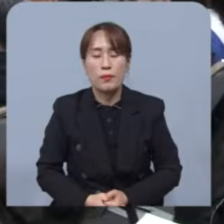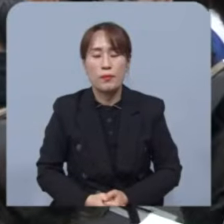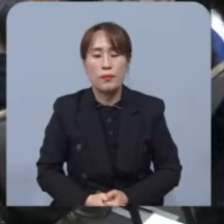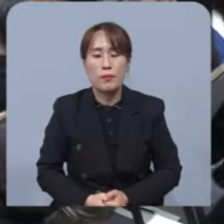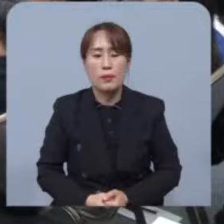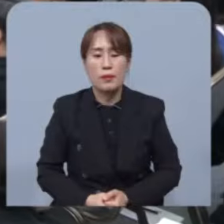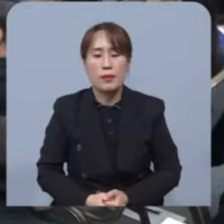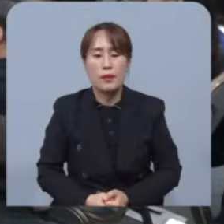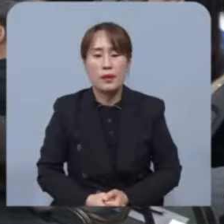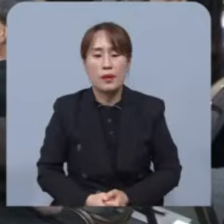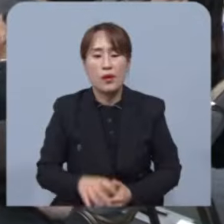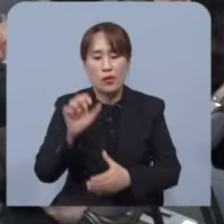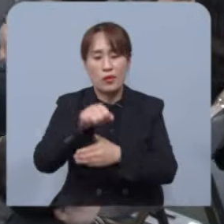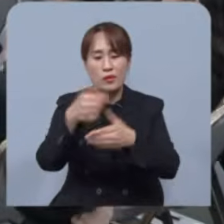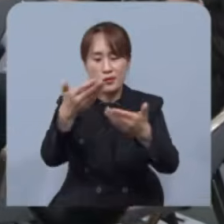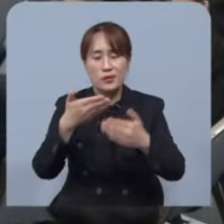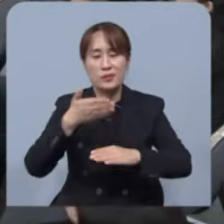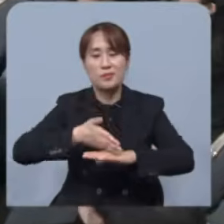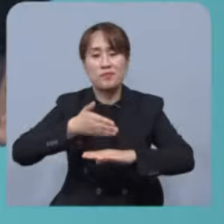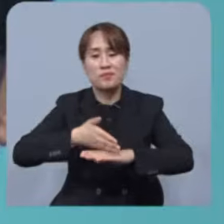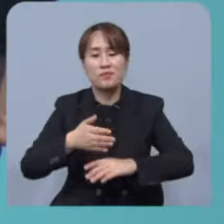받아주셔서 감사합니다.